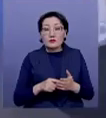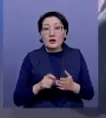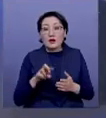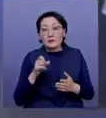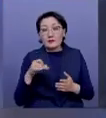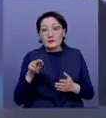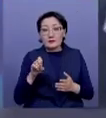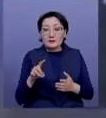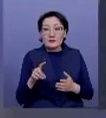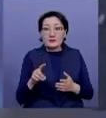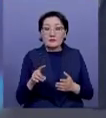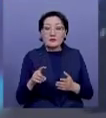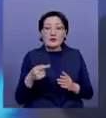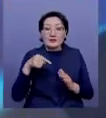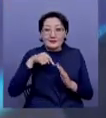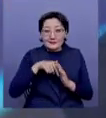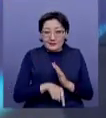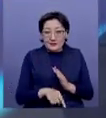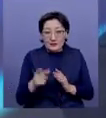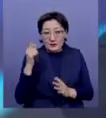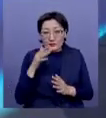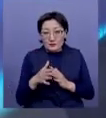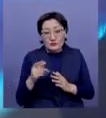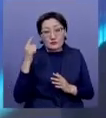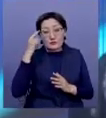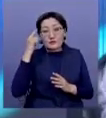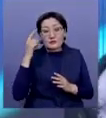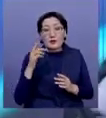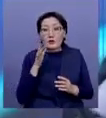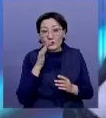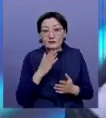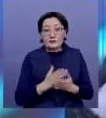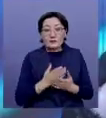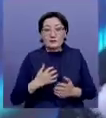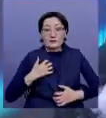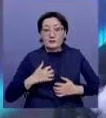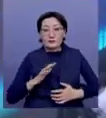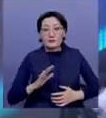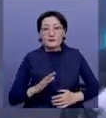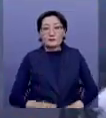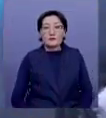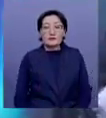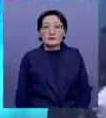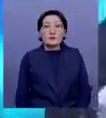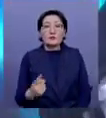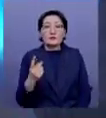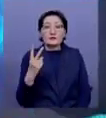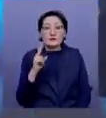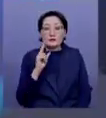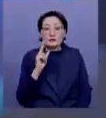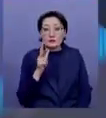Абайды тереңірек баруымыз керек Абайға. Ойланайық. Уақыт бар ғой, асықпайық. Сол емес пе? 1-2 жыл